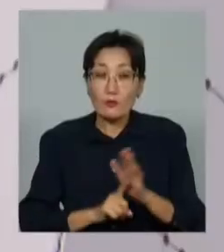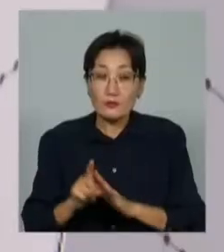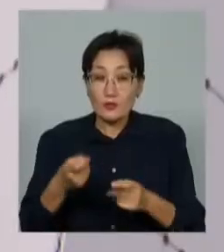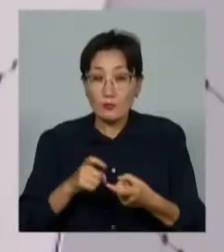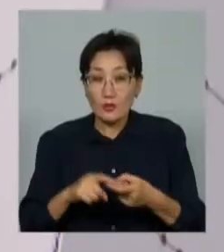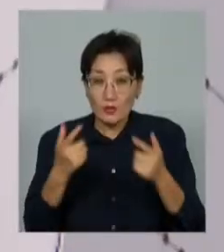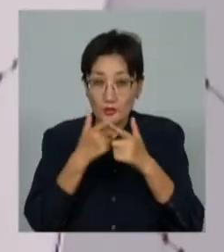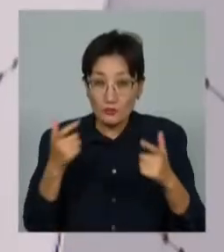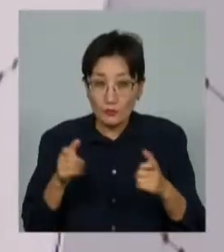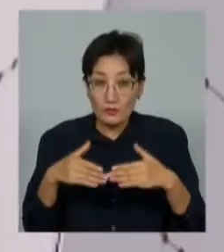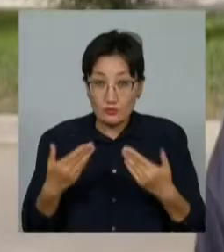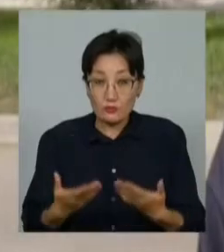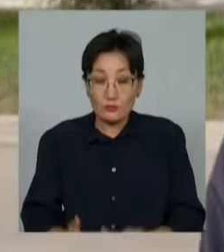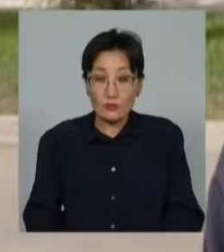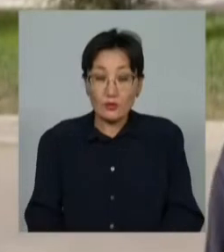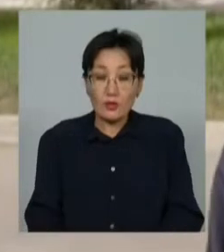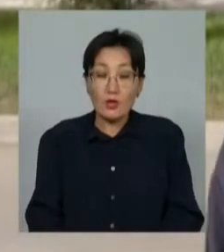жөніндегі хабарламалары да жоқ.